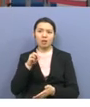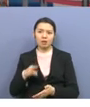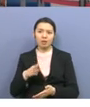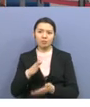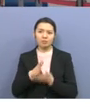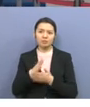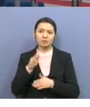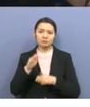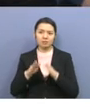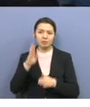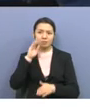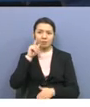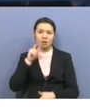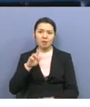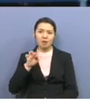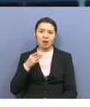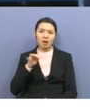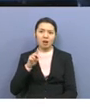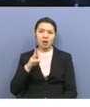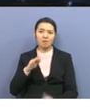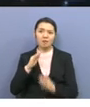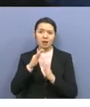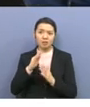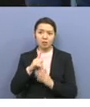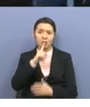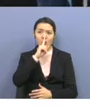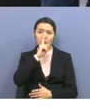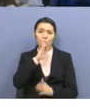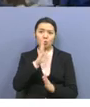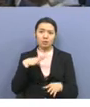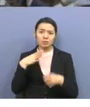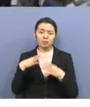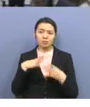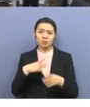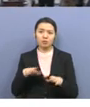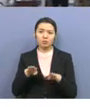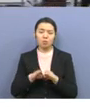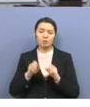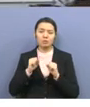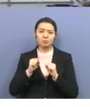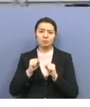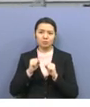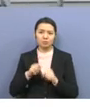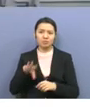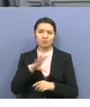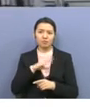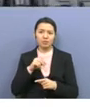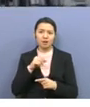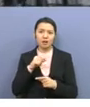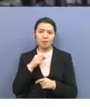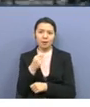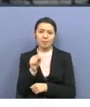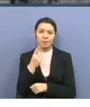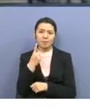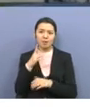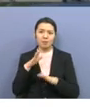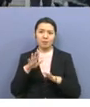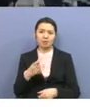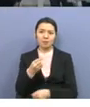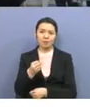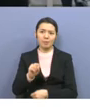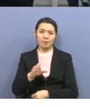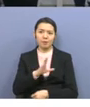жарыс алаңына шыққан Мансұр Исламғалиев каратэмен небәрі бір жыл ғана айналысады. Ол осы сайыста қарсыластарының бәрін тізе бүктіріп, бірінші орынға ие